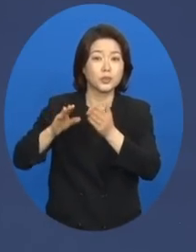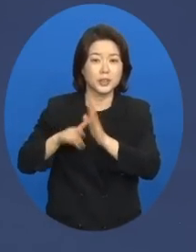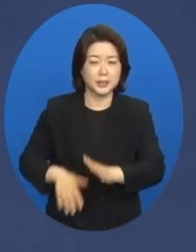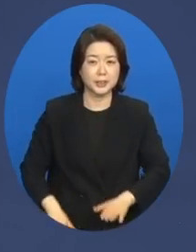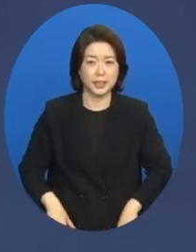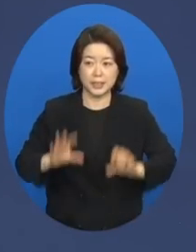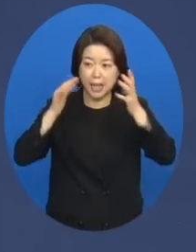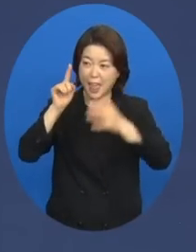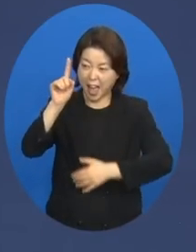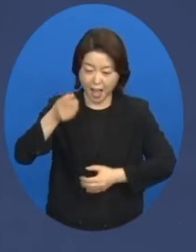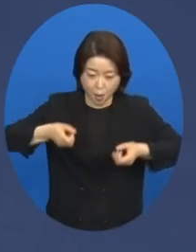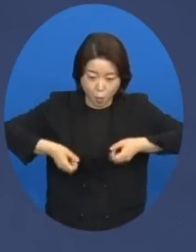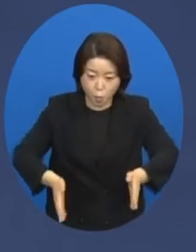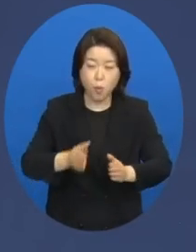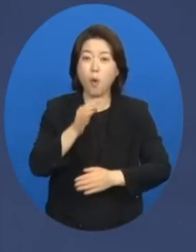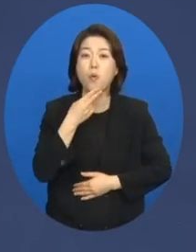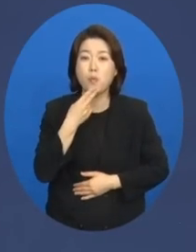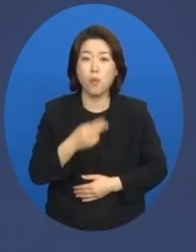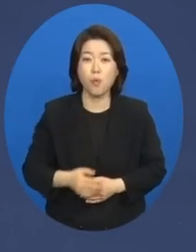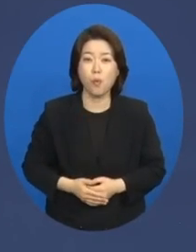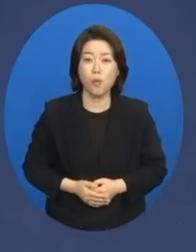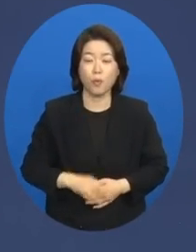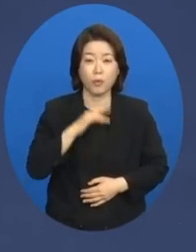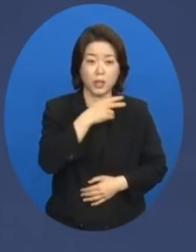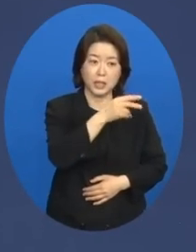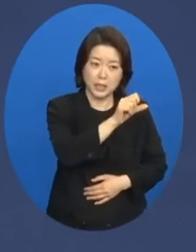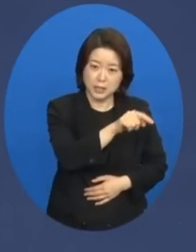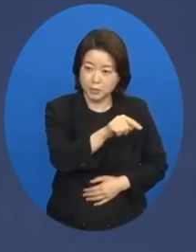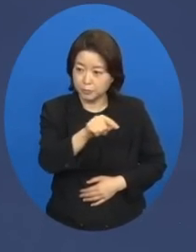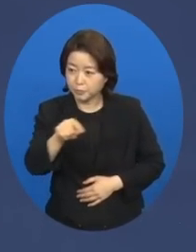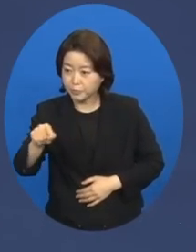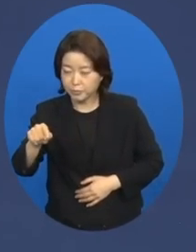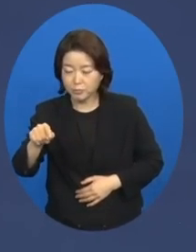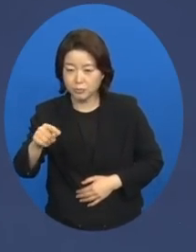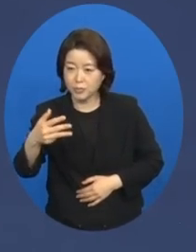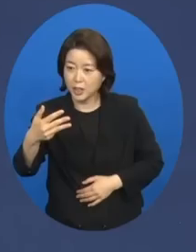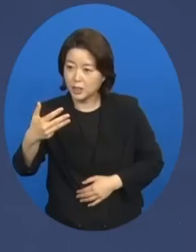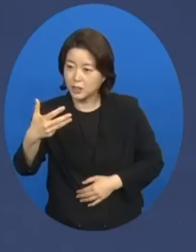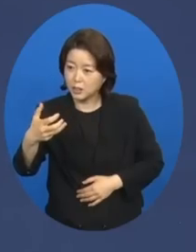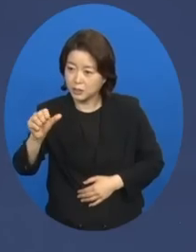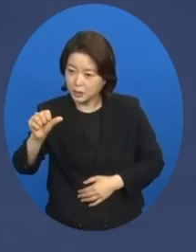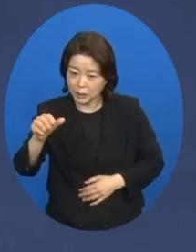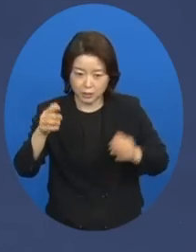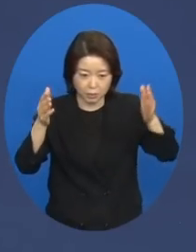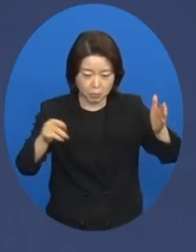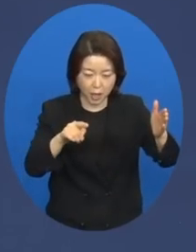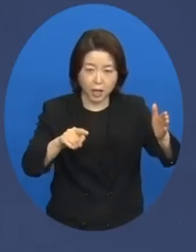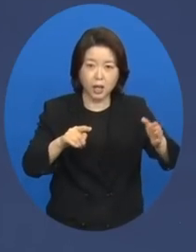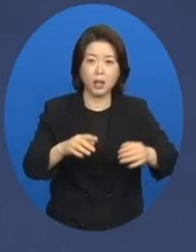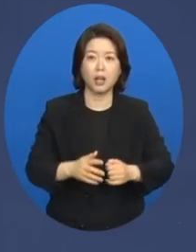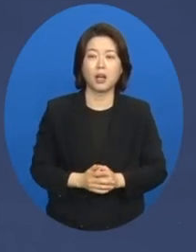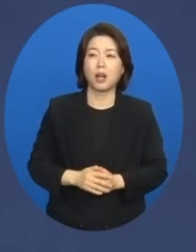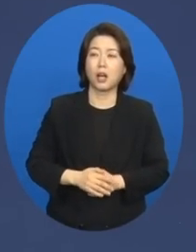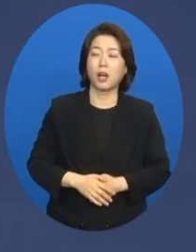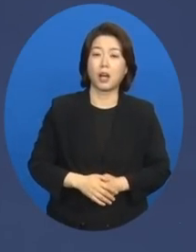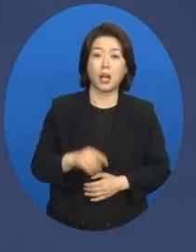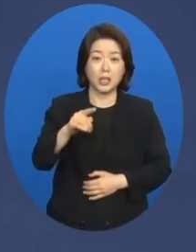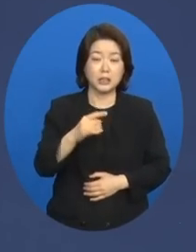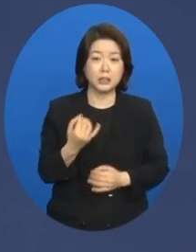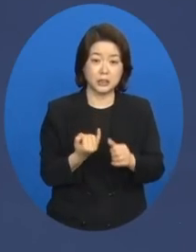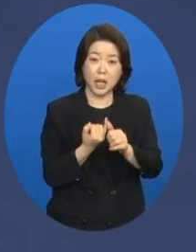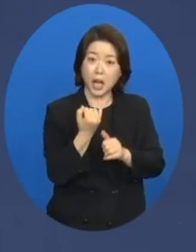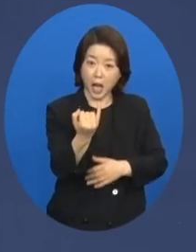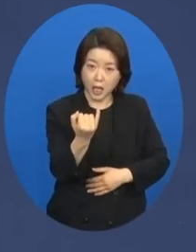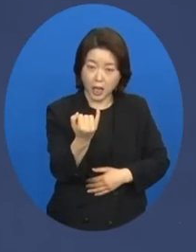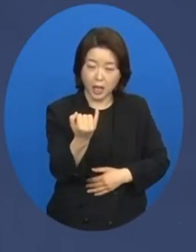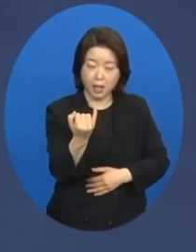애를 하나도 안 주시는 거예요. 그럼 75살이 최소한 85살이 됐다는 얘기인데 하와 누님이 10살 차이에요.